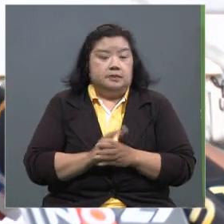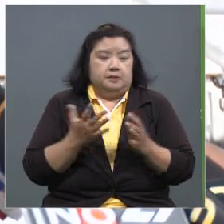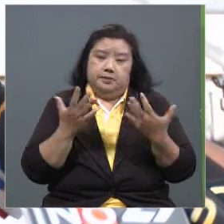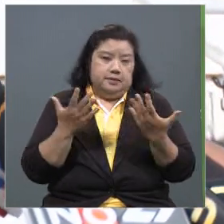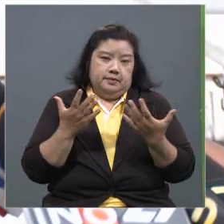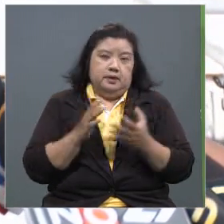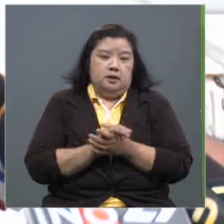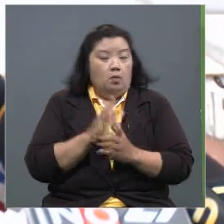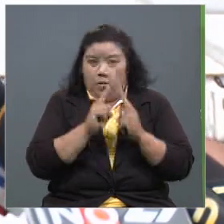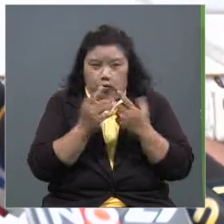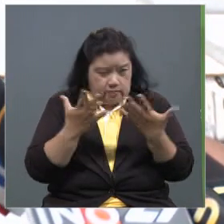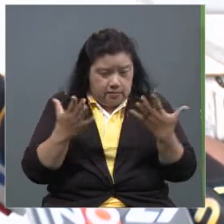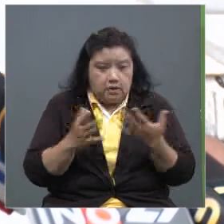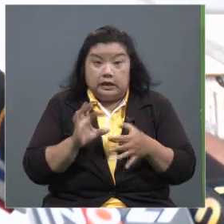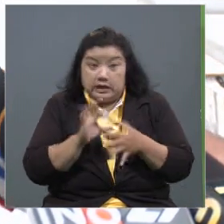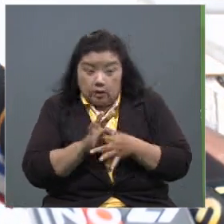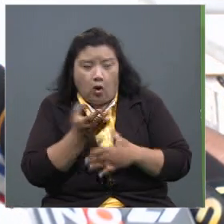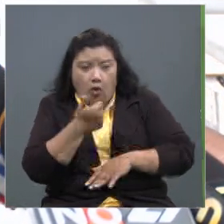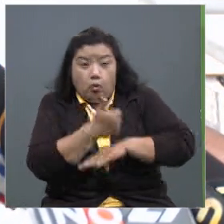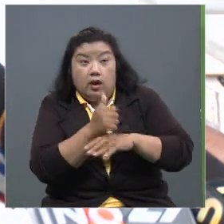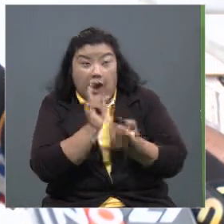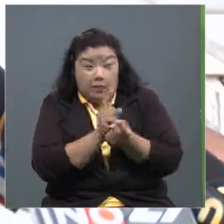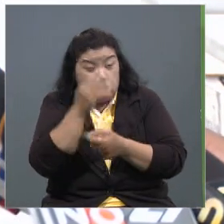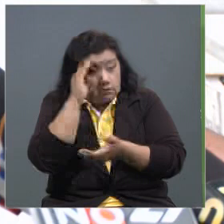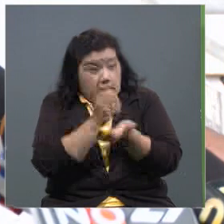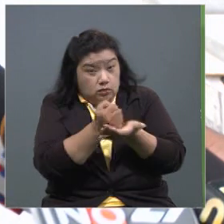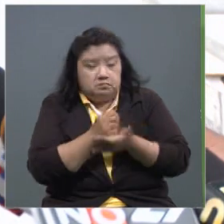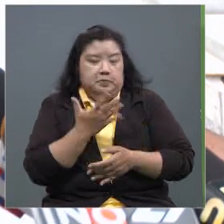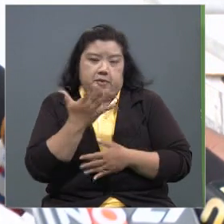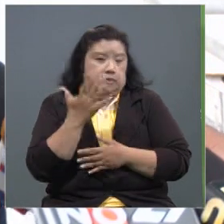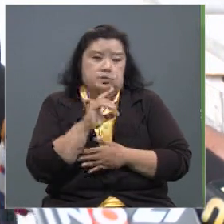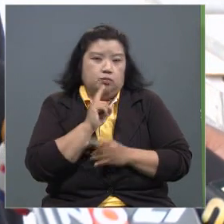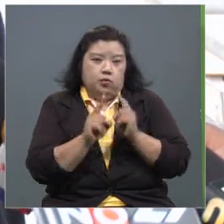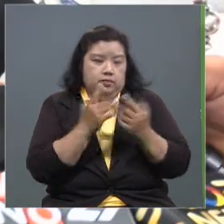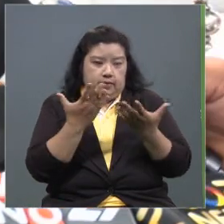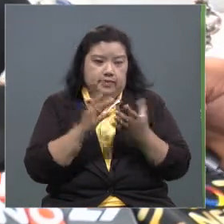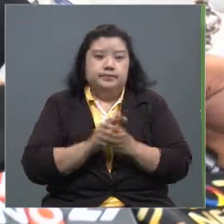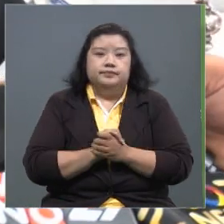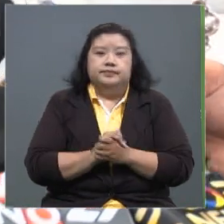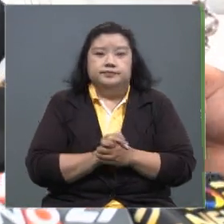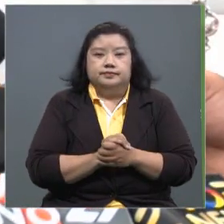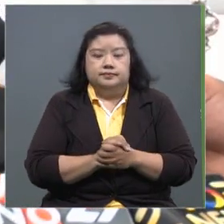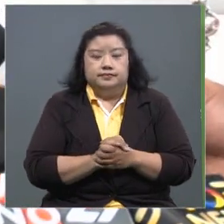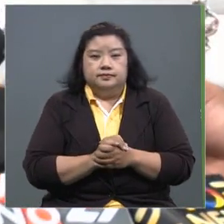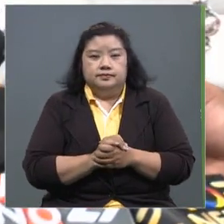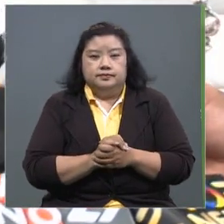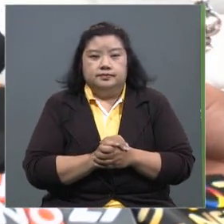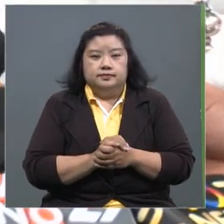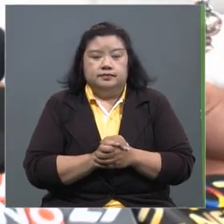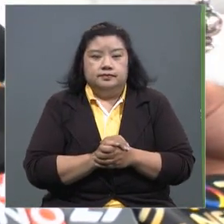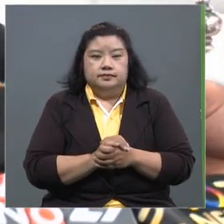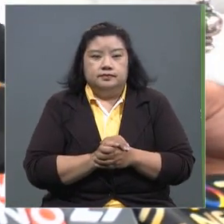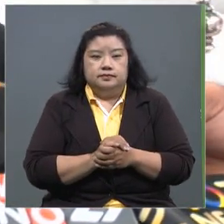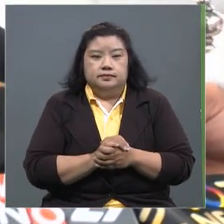ไม่ผมไม่ได้คุยไปในนี้นะโอเคนะไม่เคยคุยนะ ที่เห็นบอกว่ามี2คดีที่ฟ้องกับหลัก